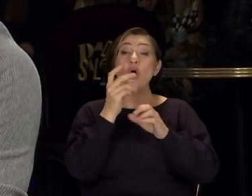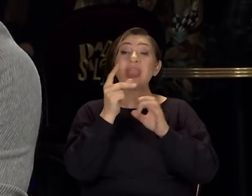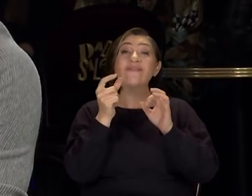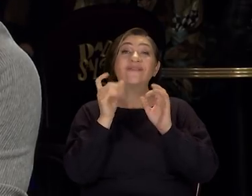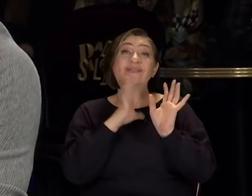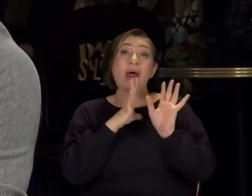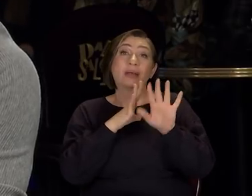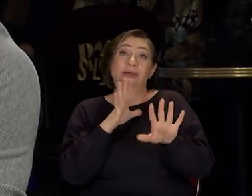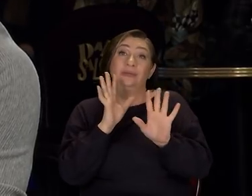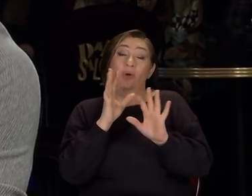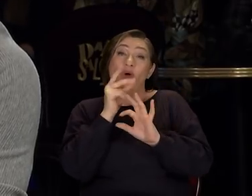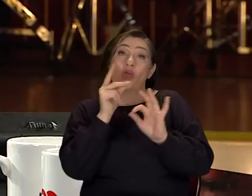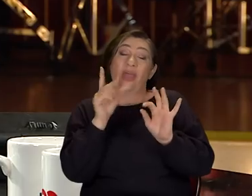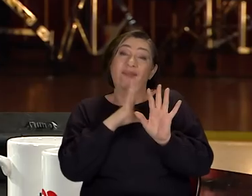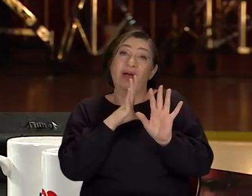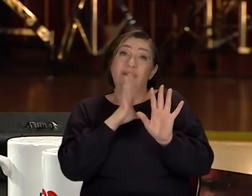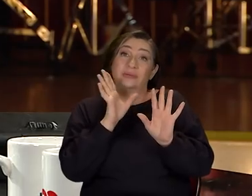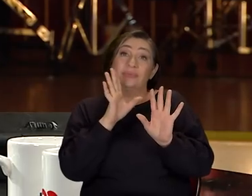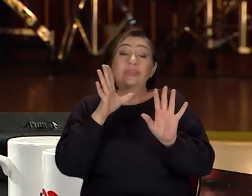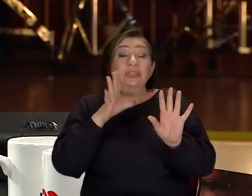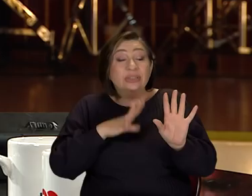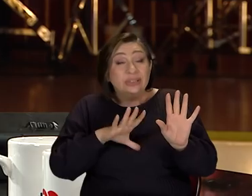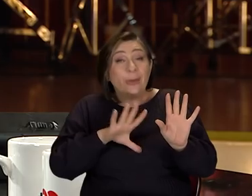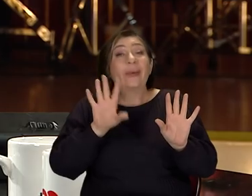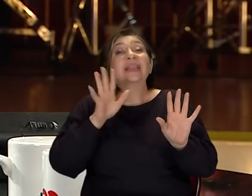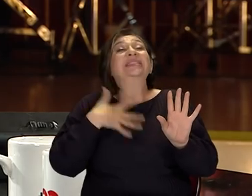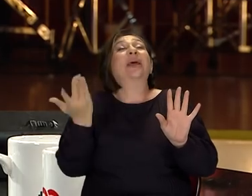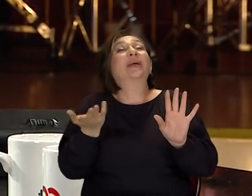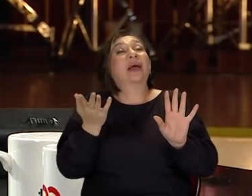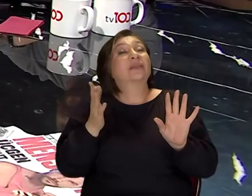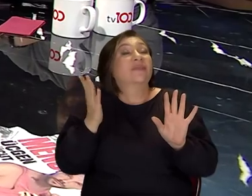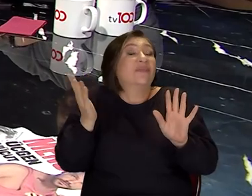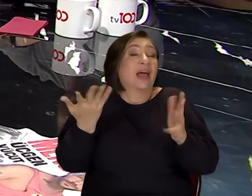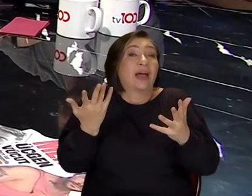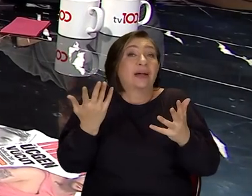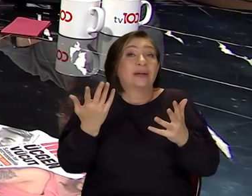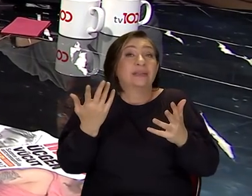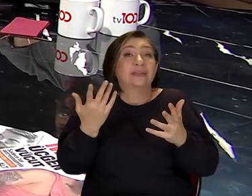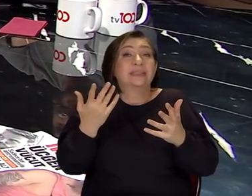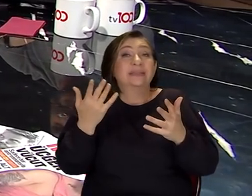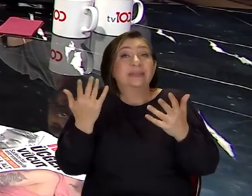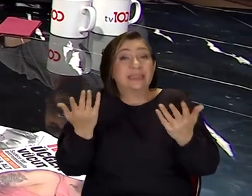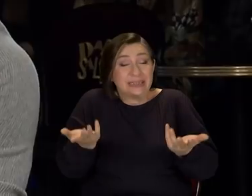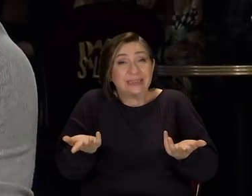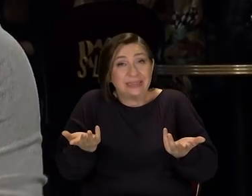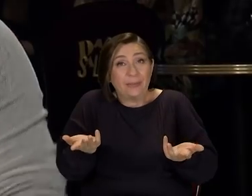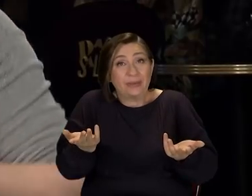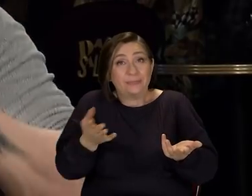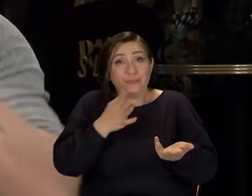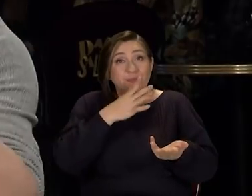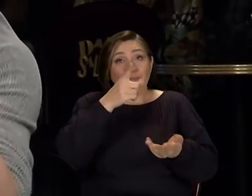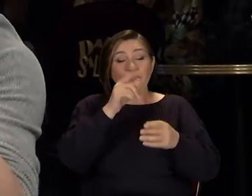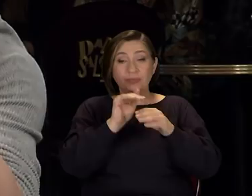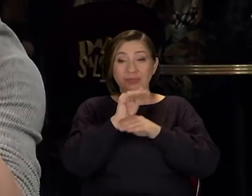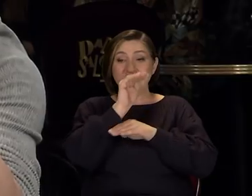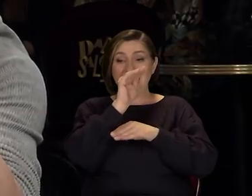Yani görevler manzumesi, istemeden elinin tersiyle ya da ve tabii ki biliyorsun